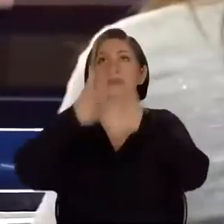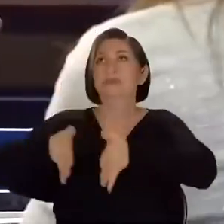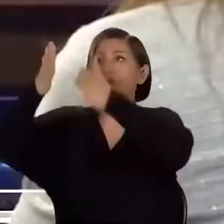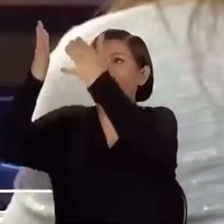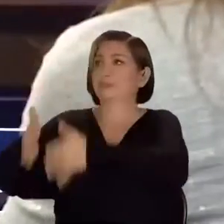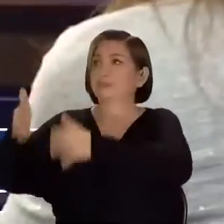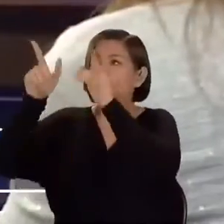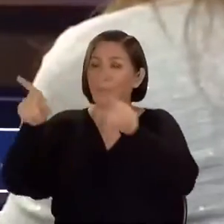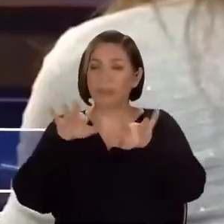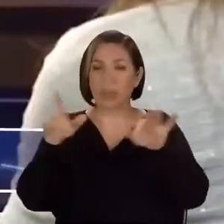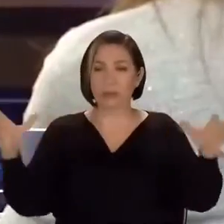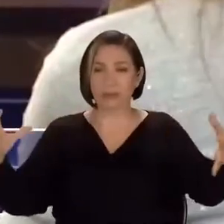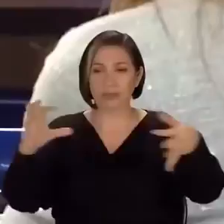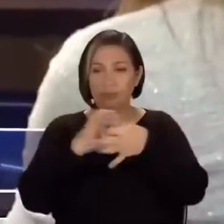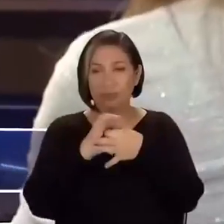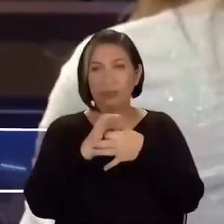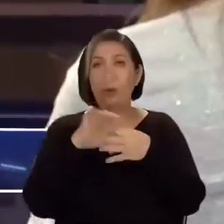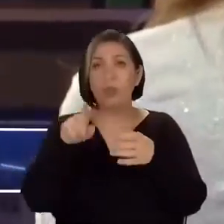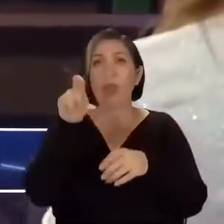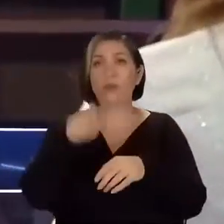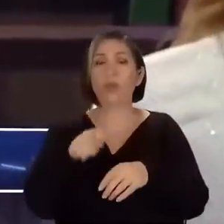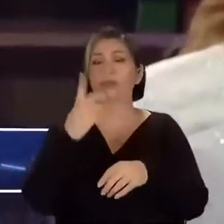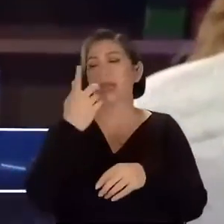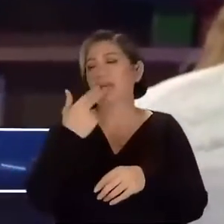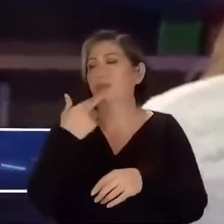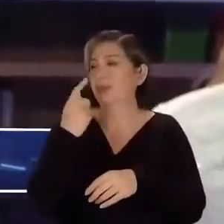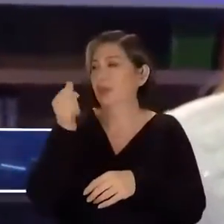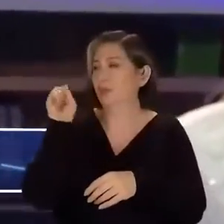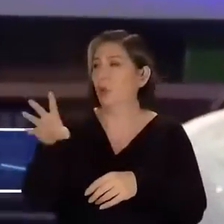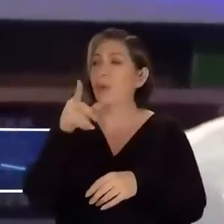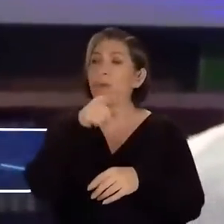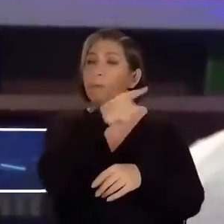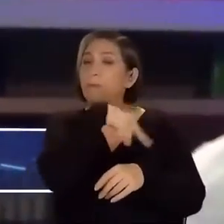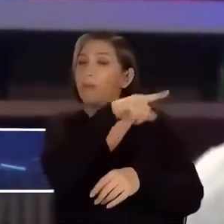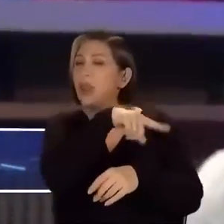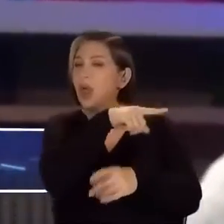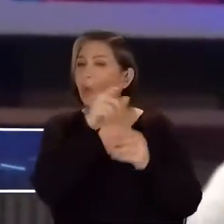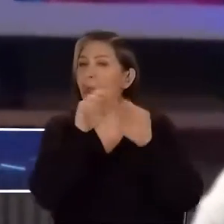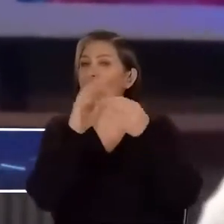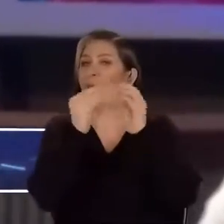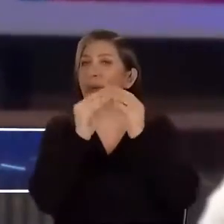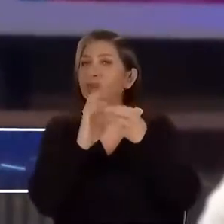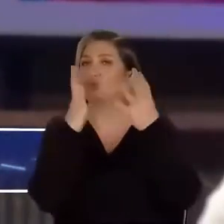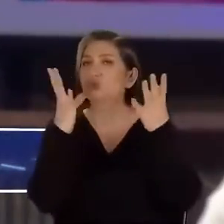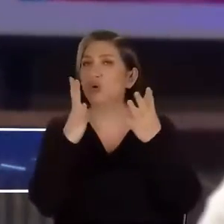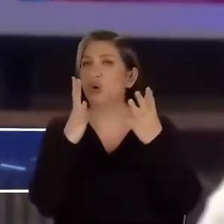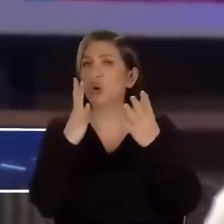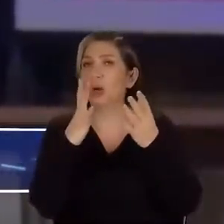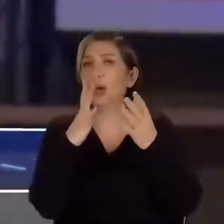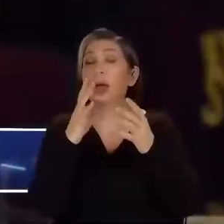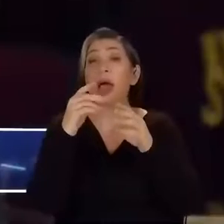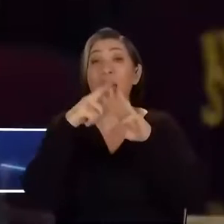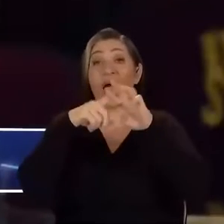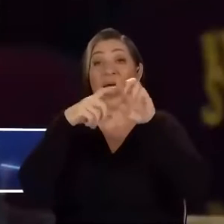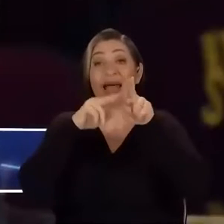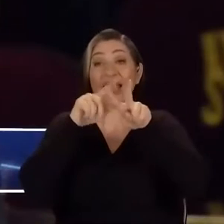Yani sen hanımefendiye para yolluyorsun. Bunun üzerine birileri bir problem çözüyor. Şu, evet. Neden? Önce hepimiz aslında Erkan'da bu para var